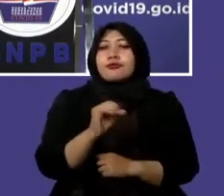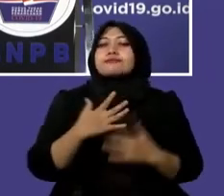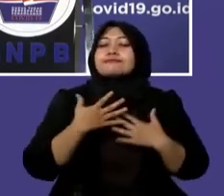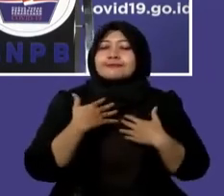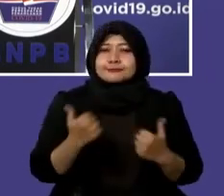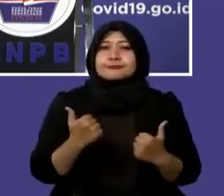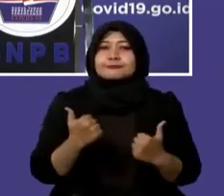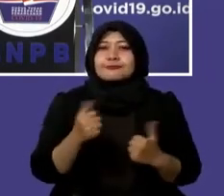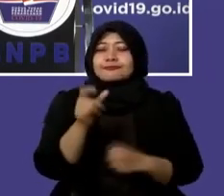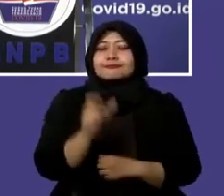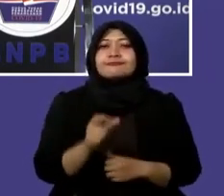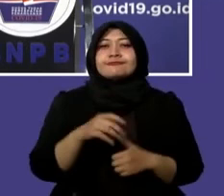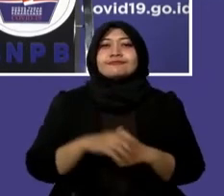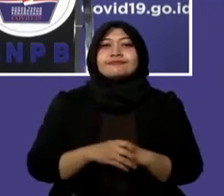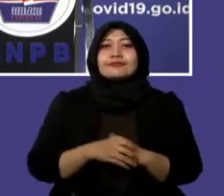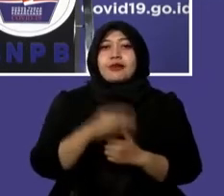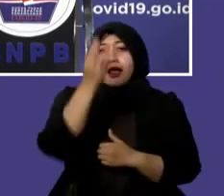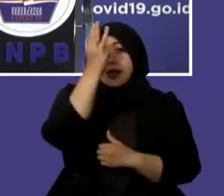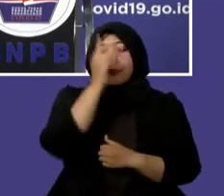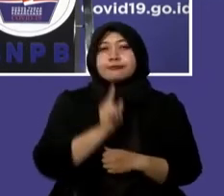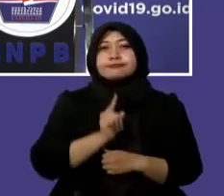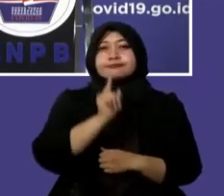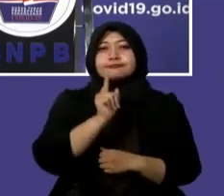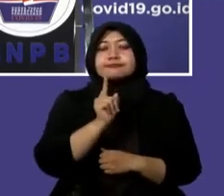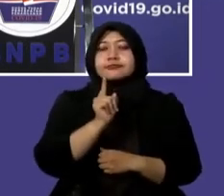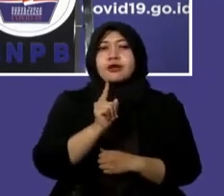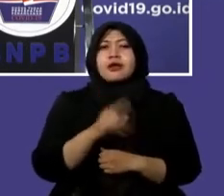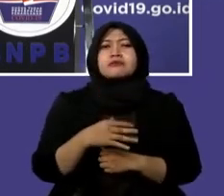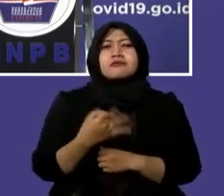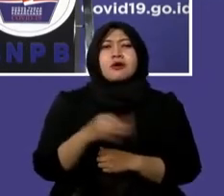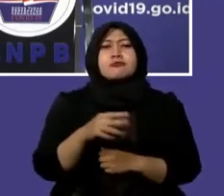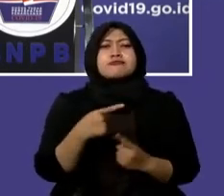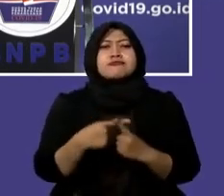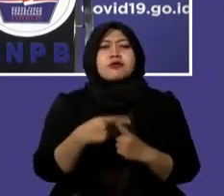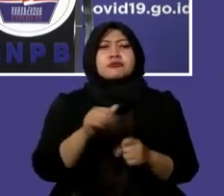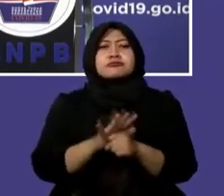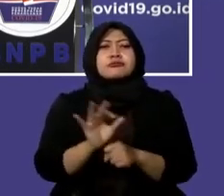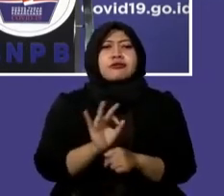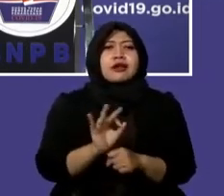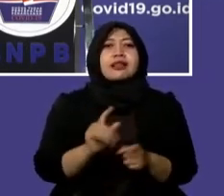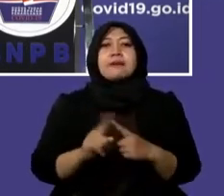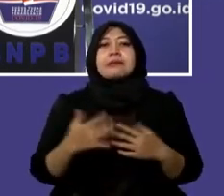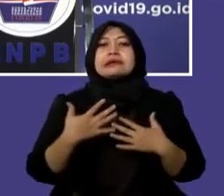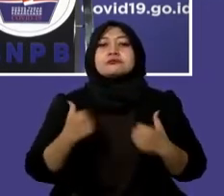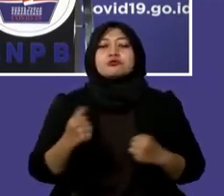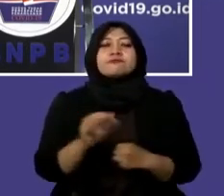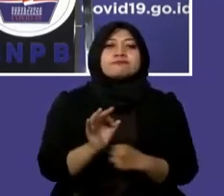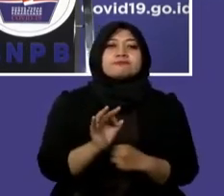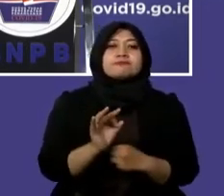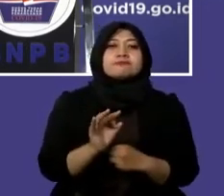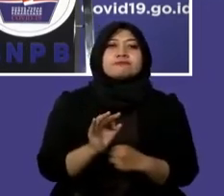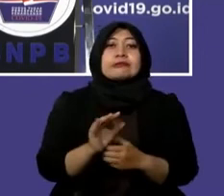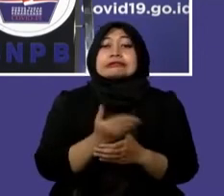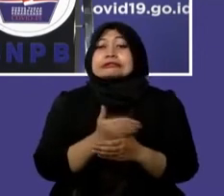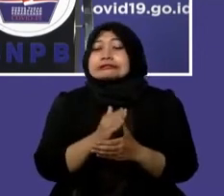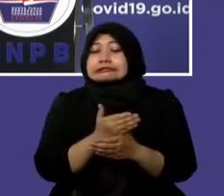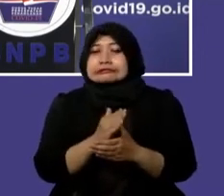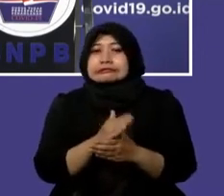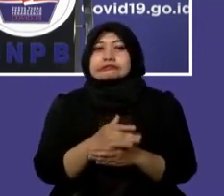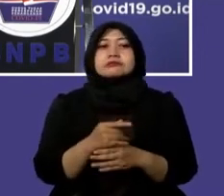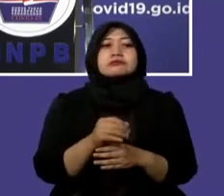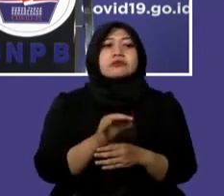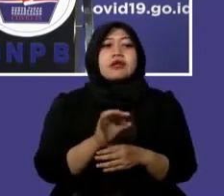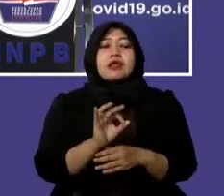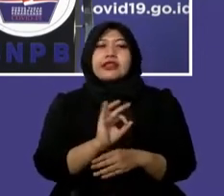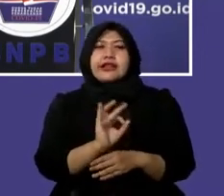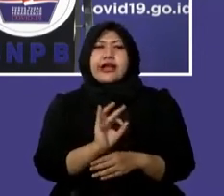sembuh. Kalimantan Utara tidak ada kasus baru dan tidak ada pelaporan sembuh. Riau tidak ada kasus baru, ada